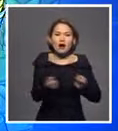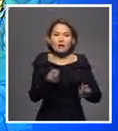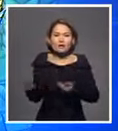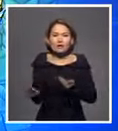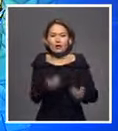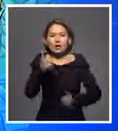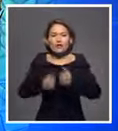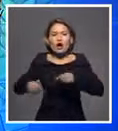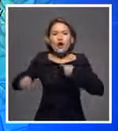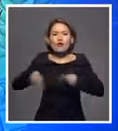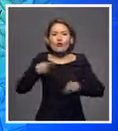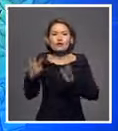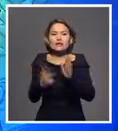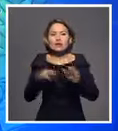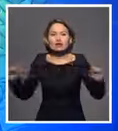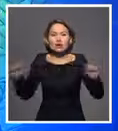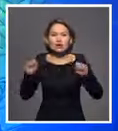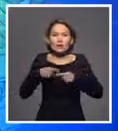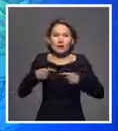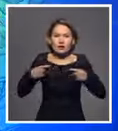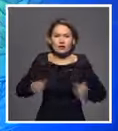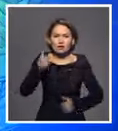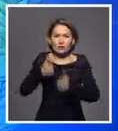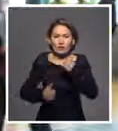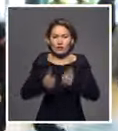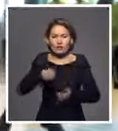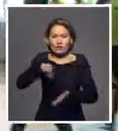жарысы мен шағын футбол секілді 8 спорт түрінен сынға түсті.